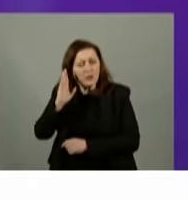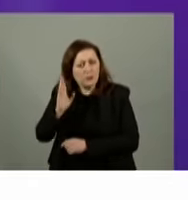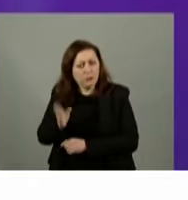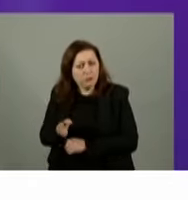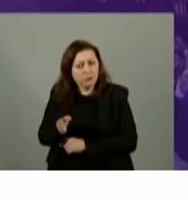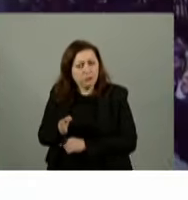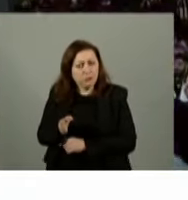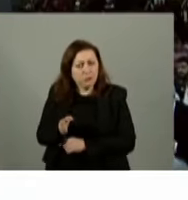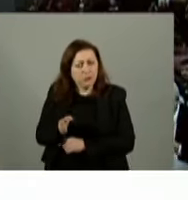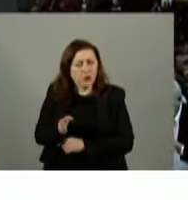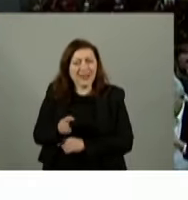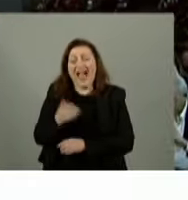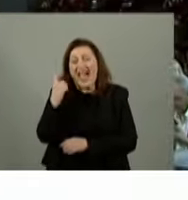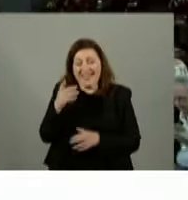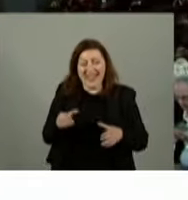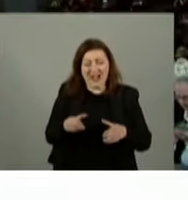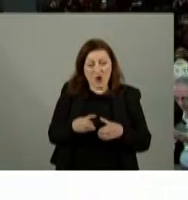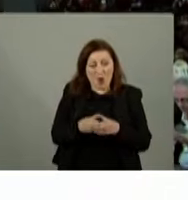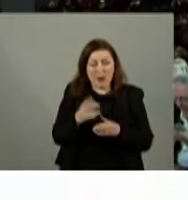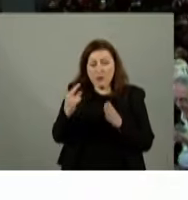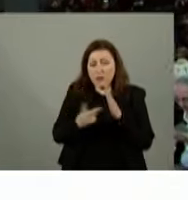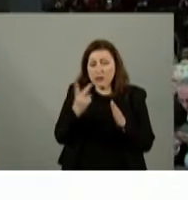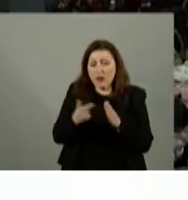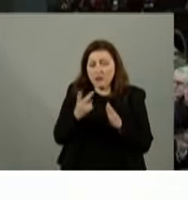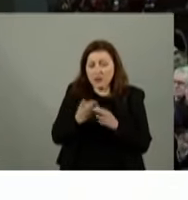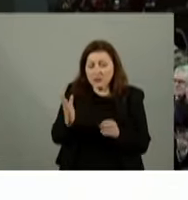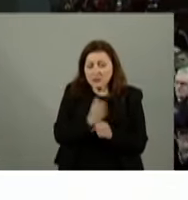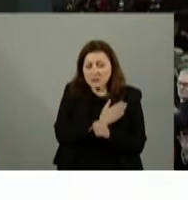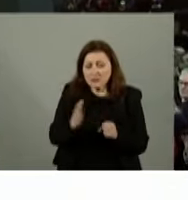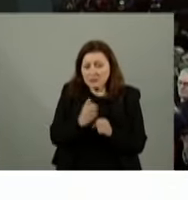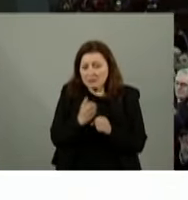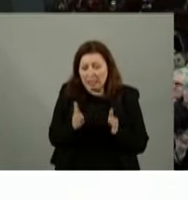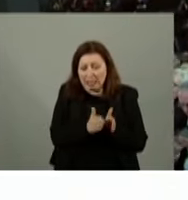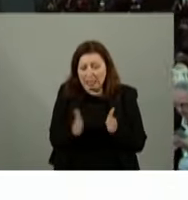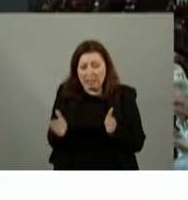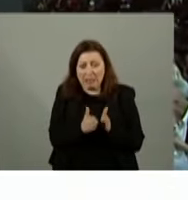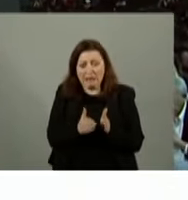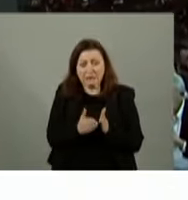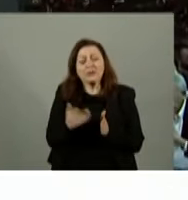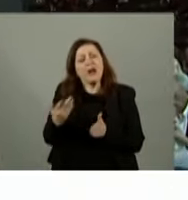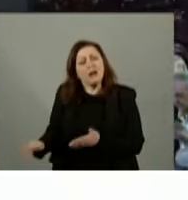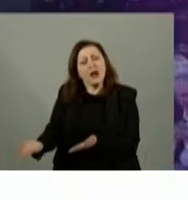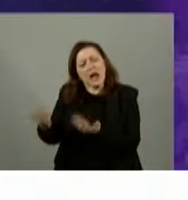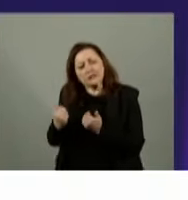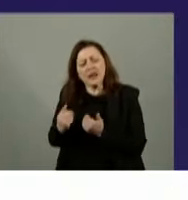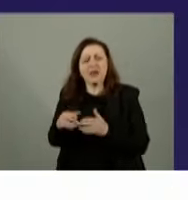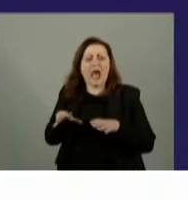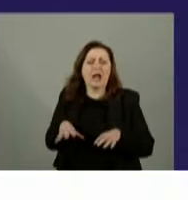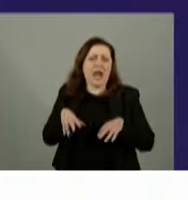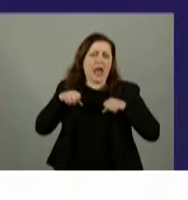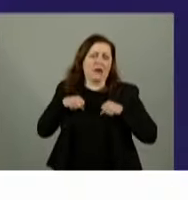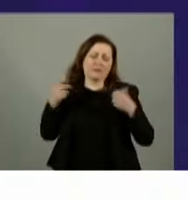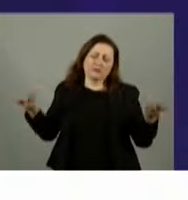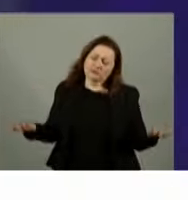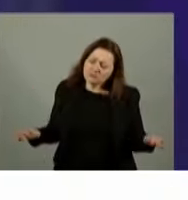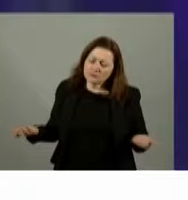μπορούσε κάποιος να αναπτύξει μια πολιτική στρατηγική, ο κ. Χασελάκης δεν το κατάφερε. Αν λοιπόν, επειδή του χρεώνουν διάφορα, έτσι, ότι το είπε και